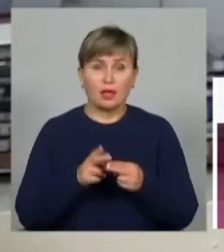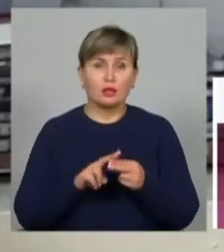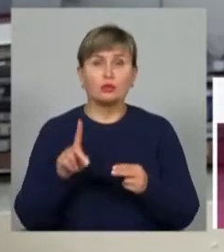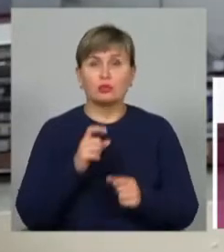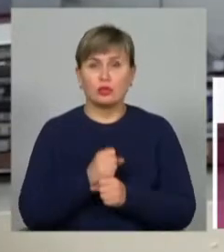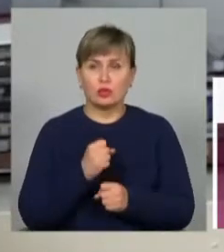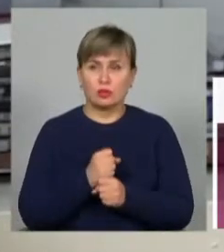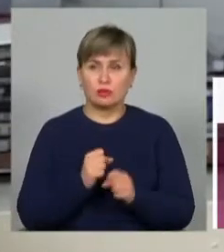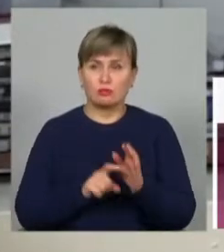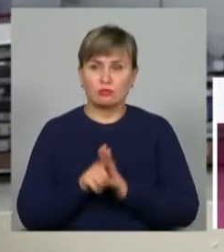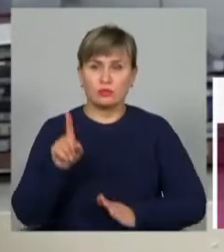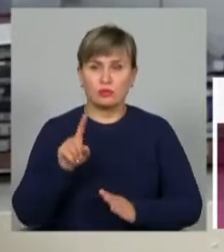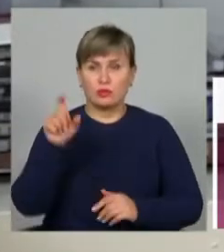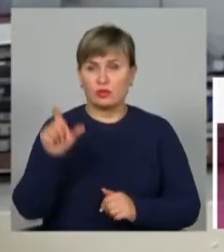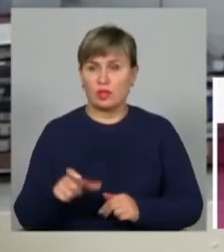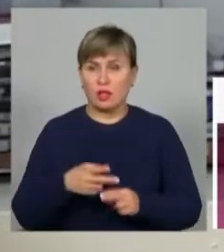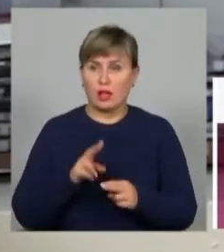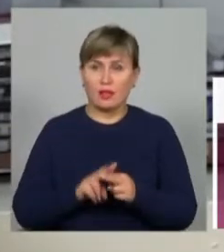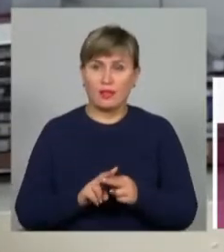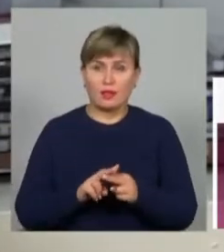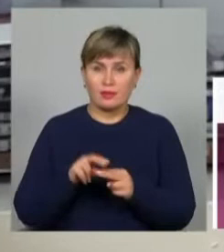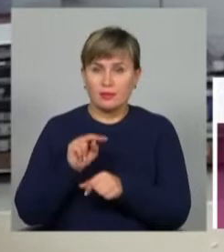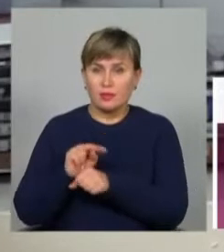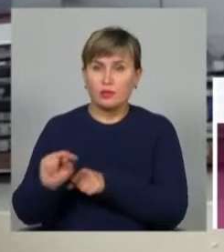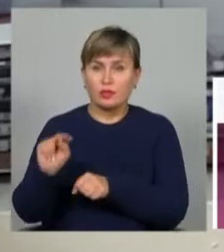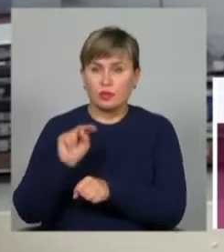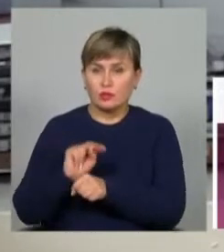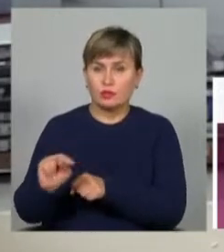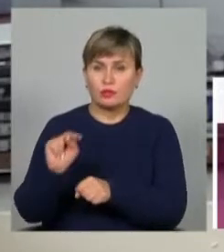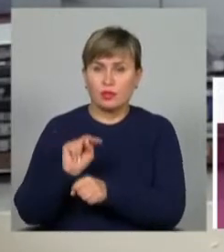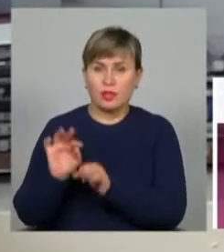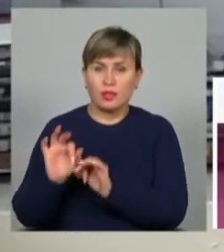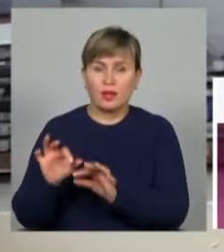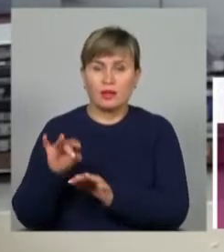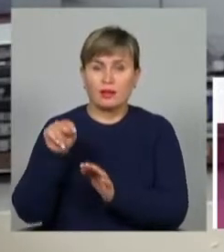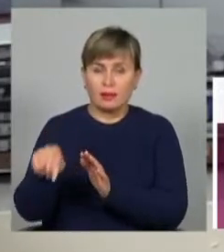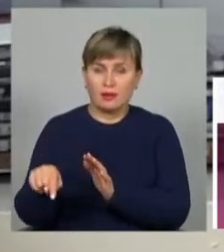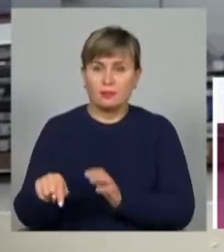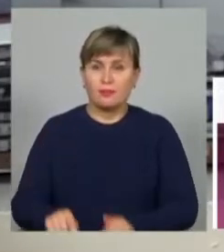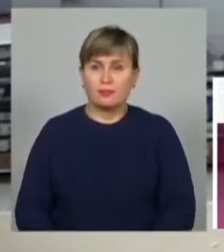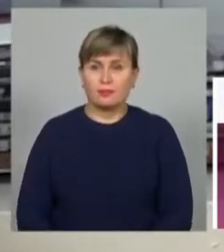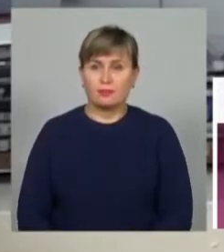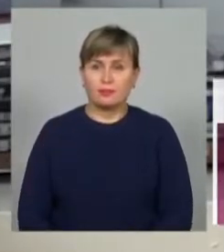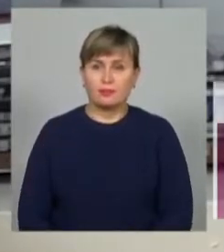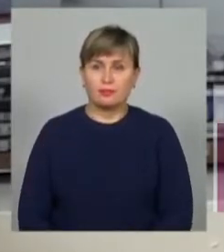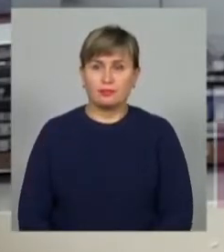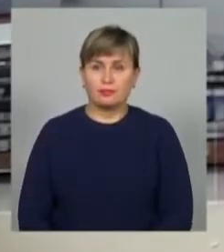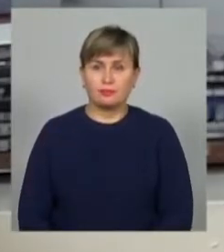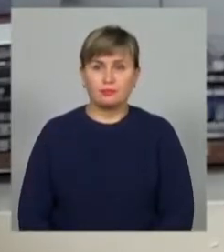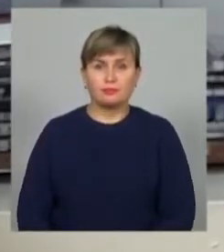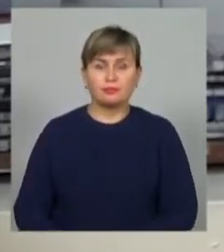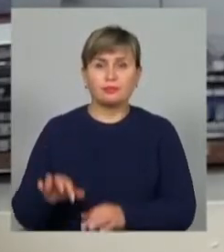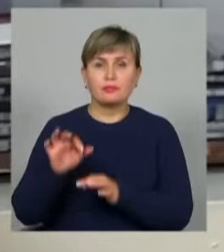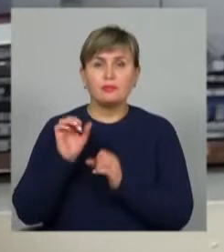начинают этому человеку, которого они обрабатывают, именно в него вливать